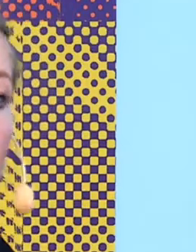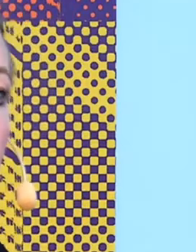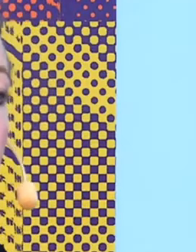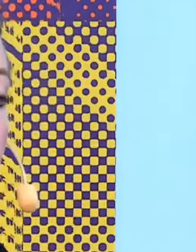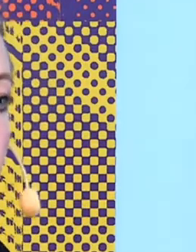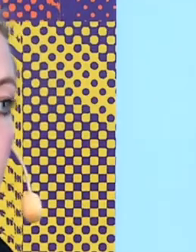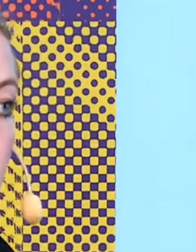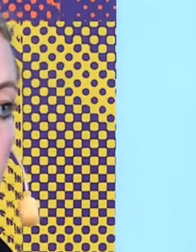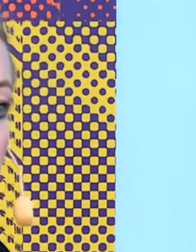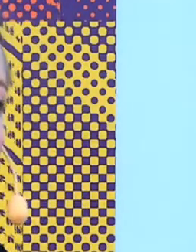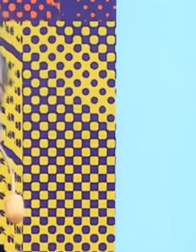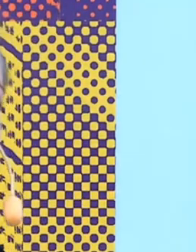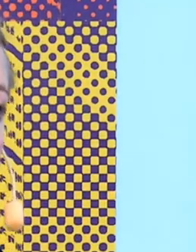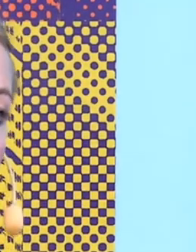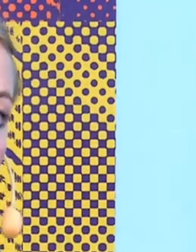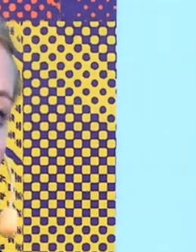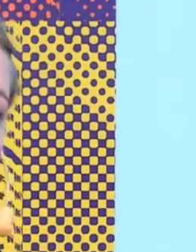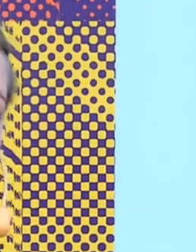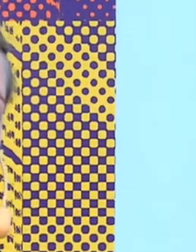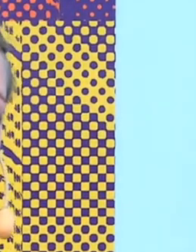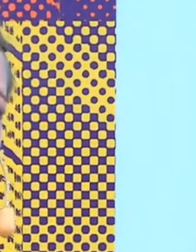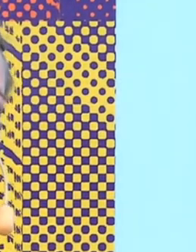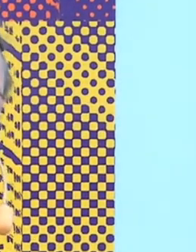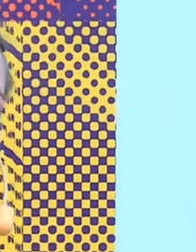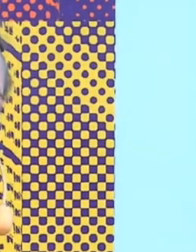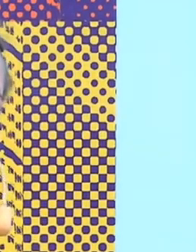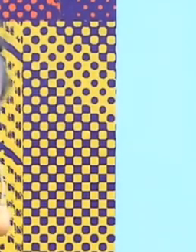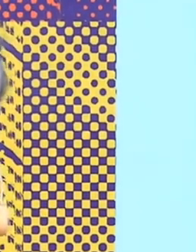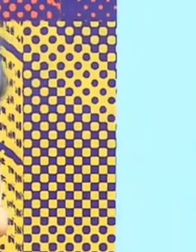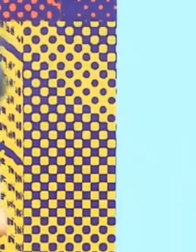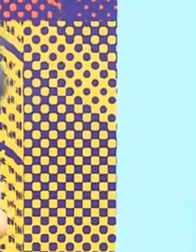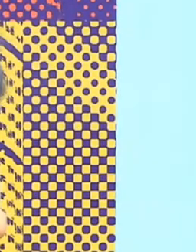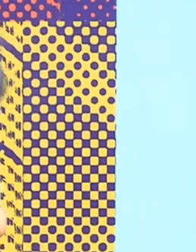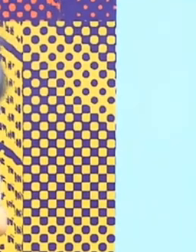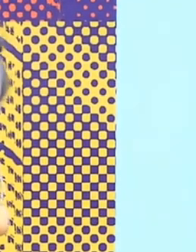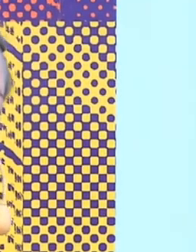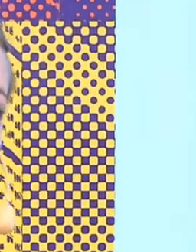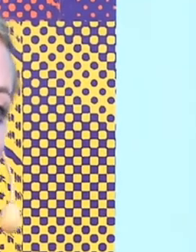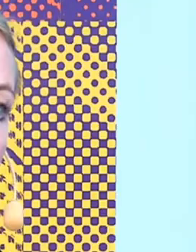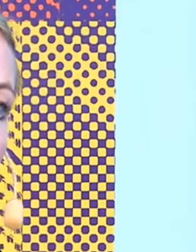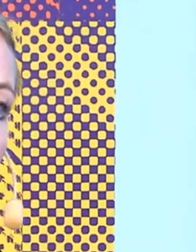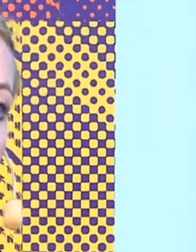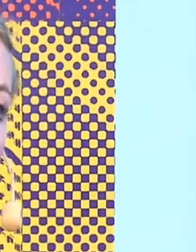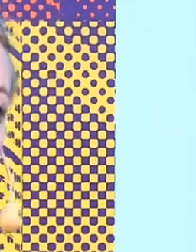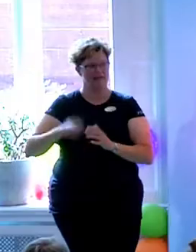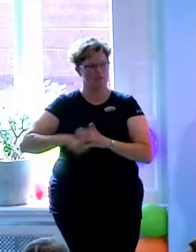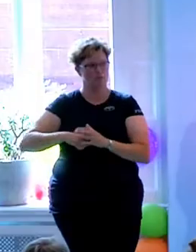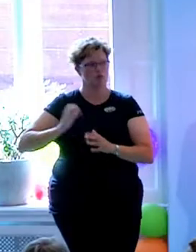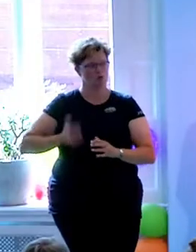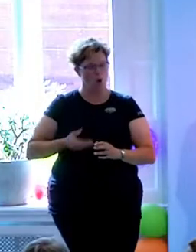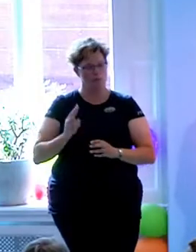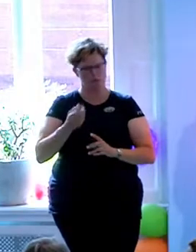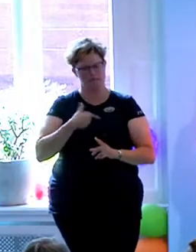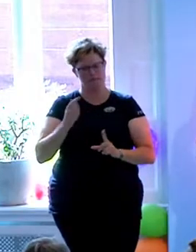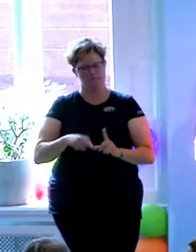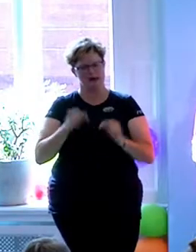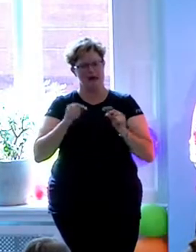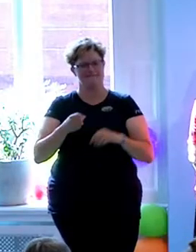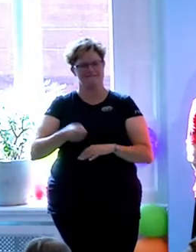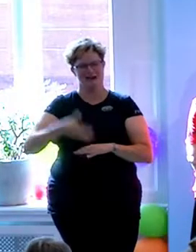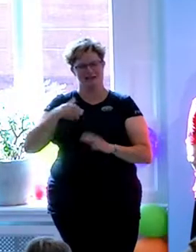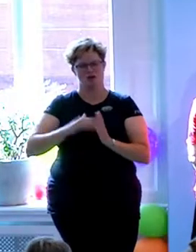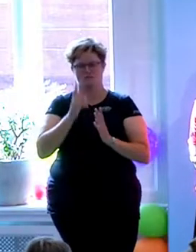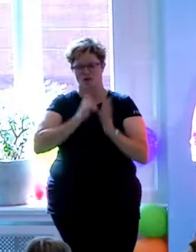till rättigheter som faktiskt nyttjas. Och det här är ju ett arbete som vi har gjort tillsammans med Elitfotbolldam i det här fallet, och kommit fram till att värdet för det